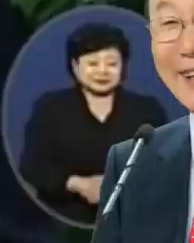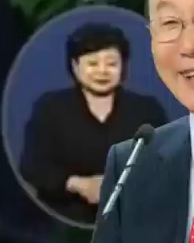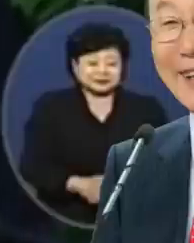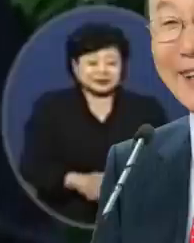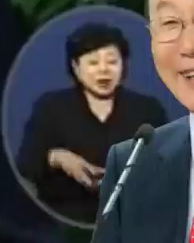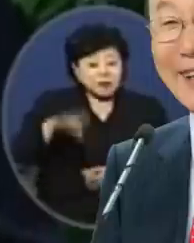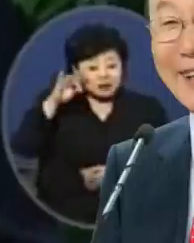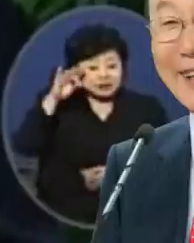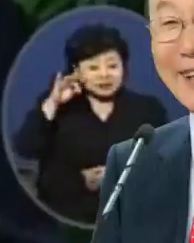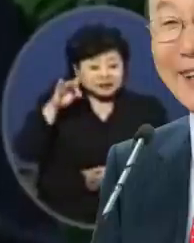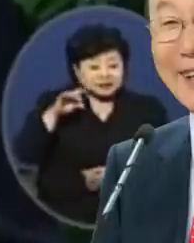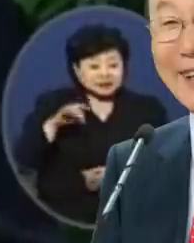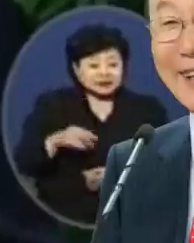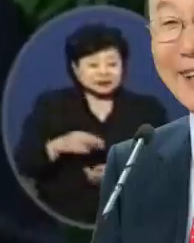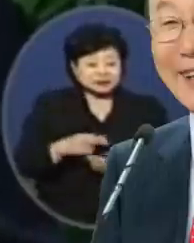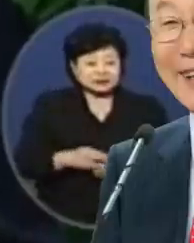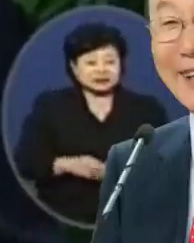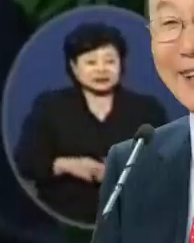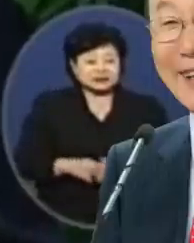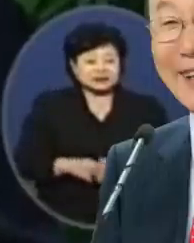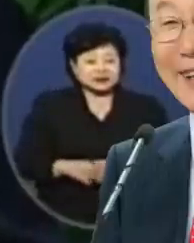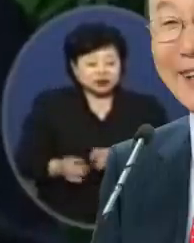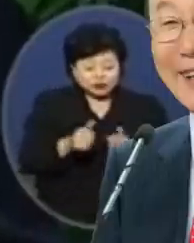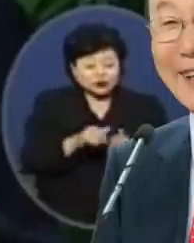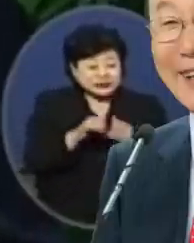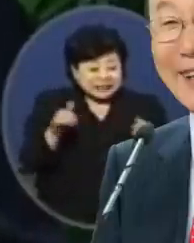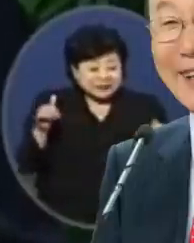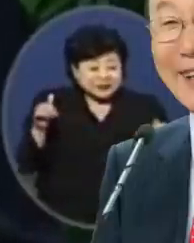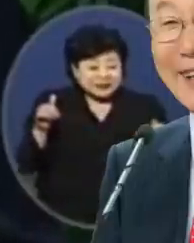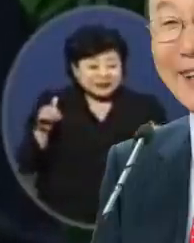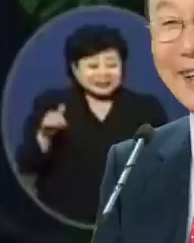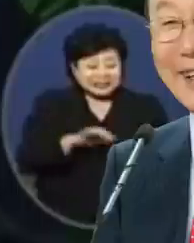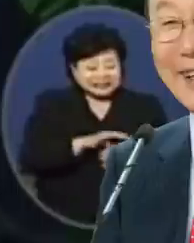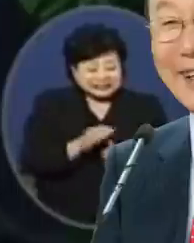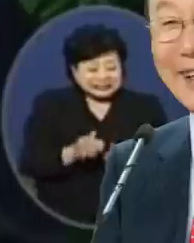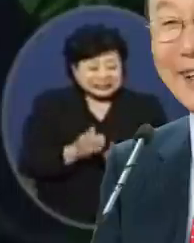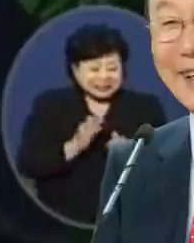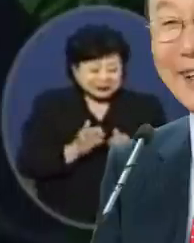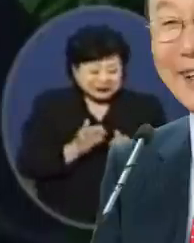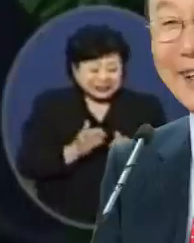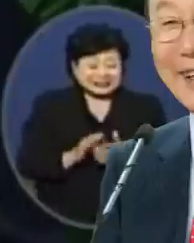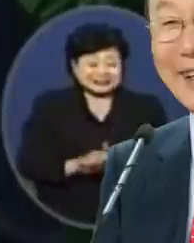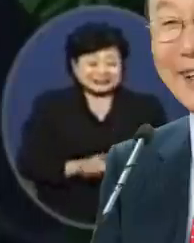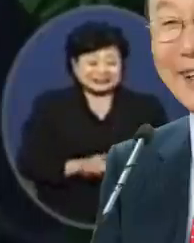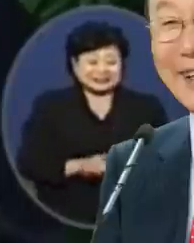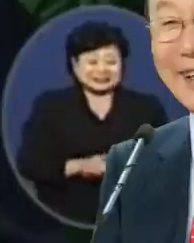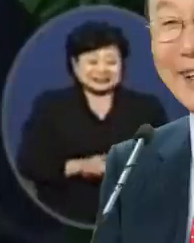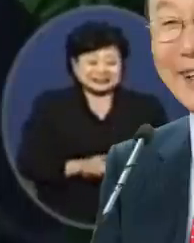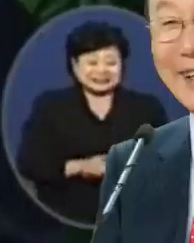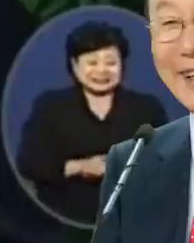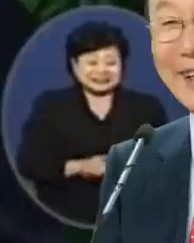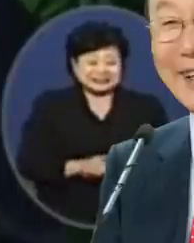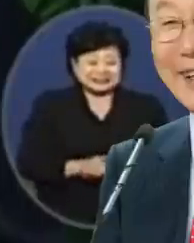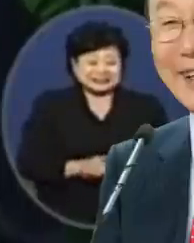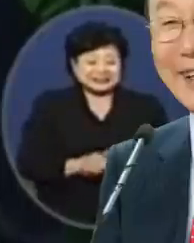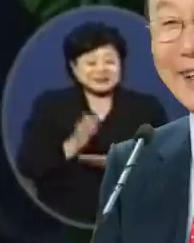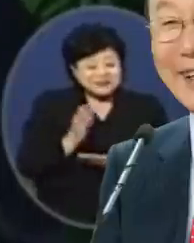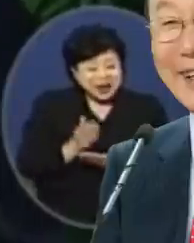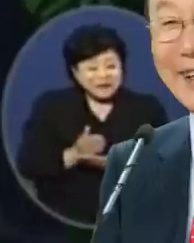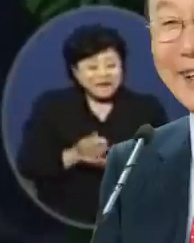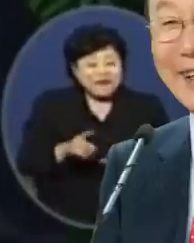나부터 먼저 관 속에 들어가서 날 보고 장례식 전에 집행해 달라고 부탁하고 가지